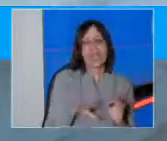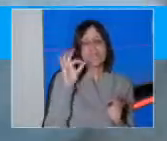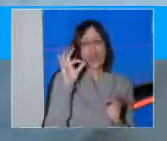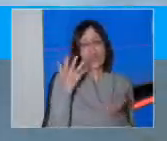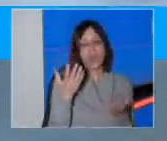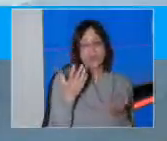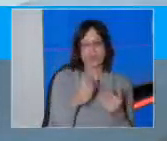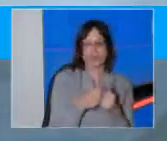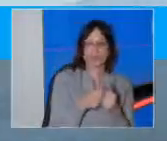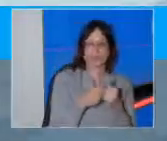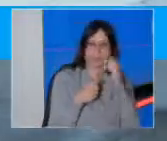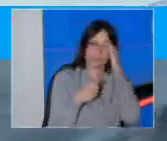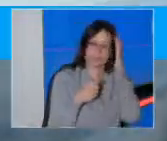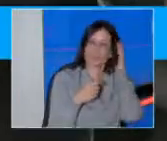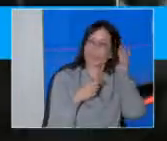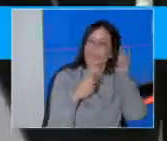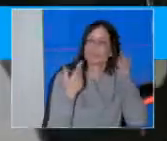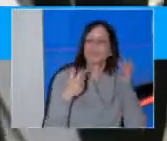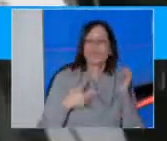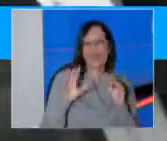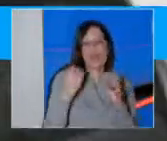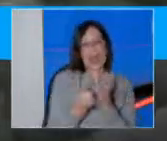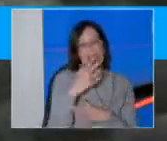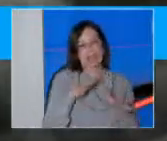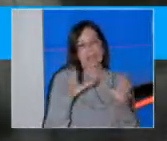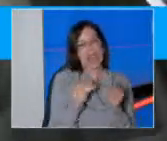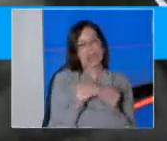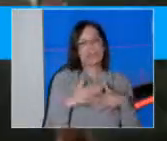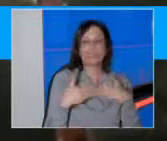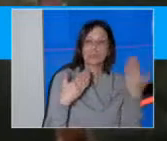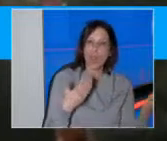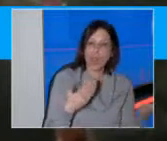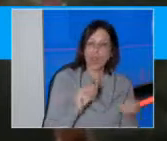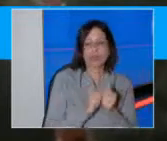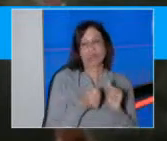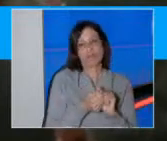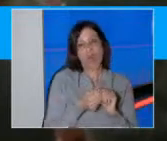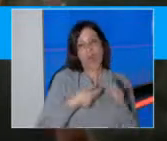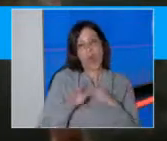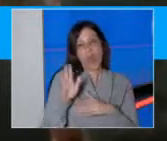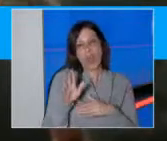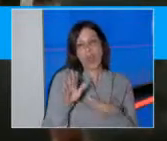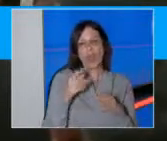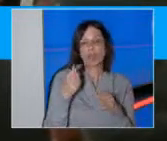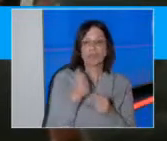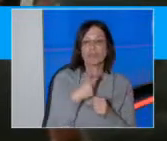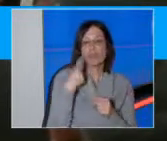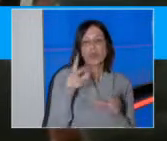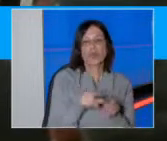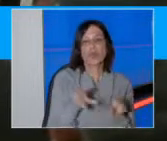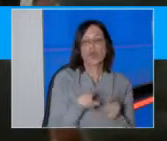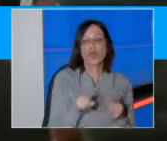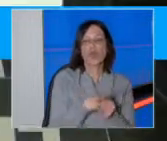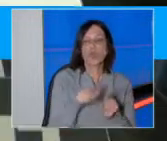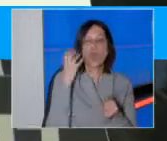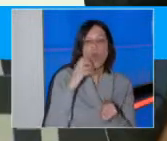הוא הולך להקים ממשלה עם השמאל, האם הוא הולך להיות סוכן כאוס כמו ליברמן